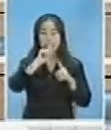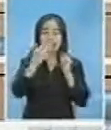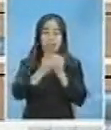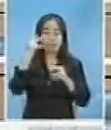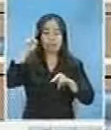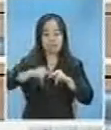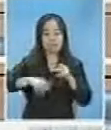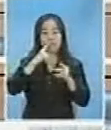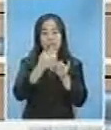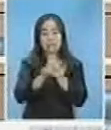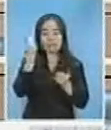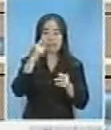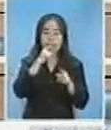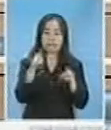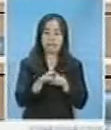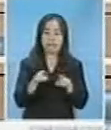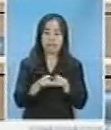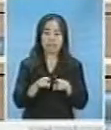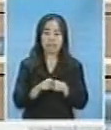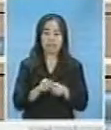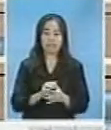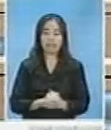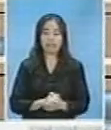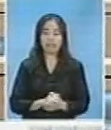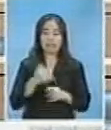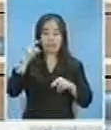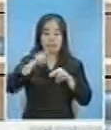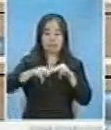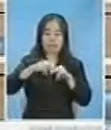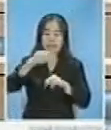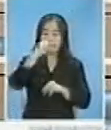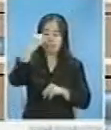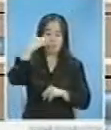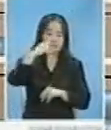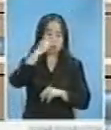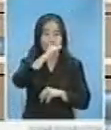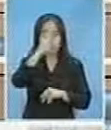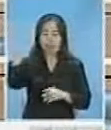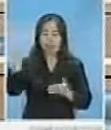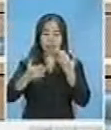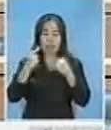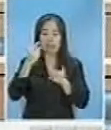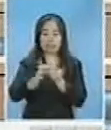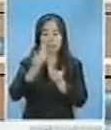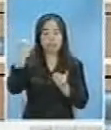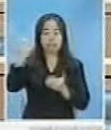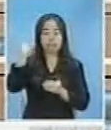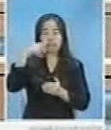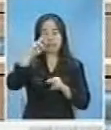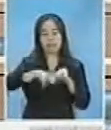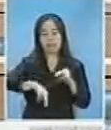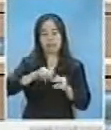ข่ครับท่านประธานครับใครที่บริโภคปัจจุบันนะครับใครจะไปเชื่อว่าแพงผิดปกติ